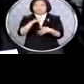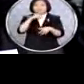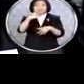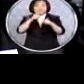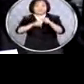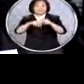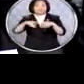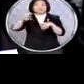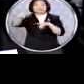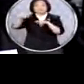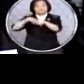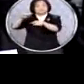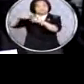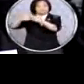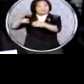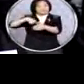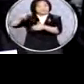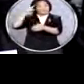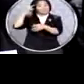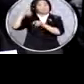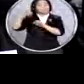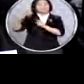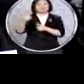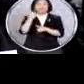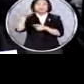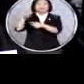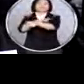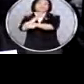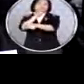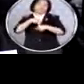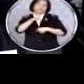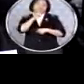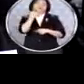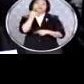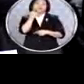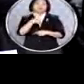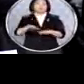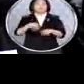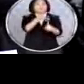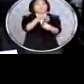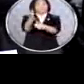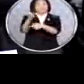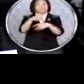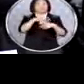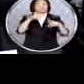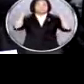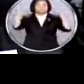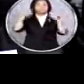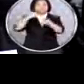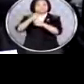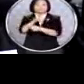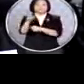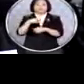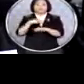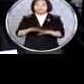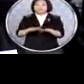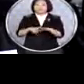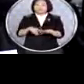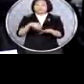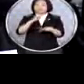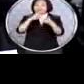讨论。首先我要请教宋先生和马先生，九二共识在台湾这么多年来是这么重大的争